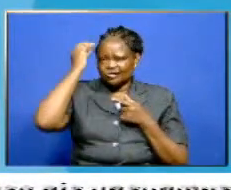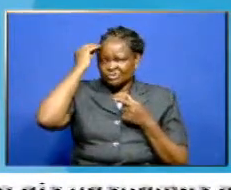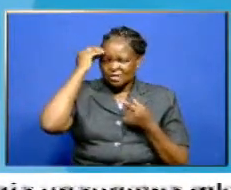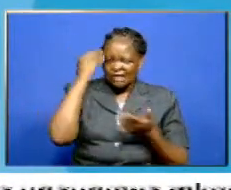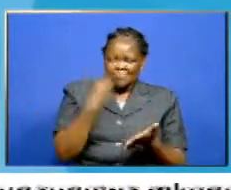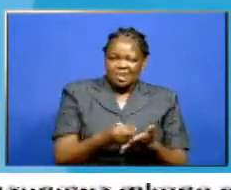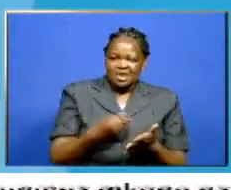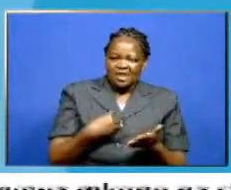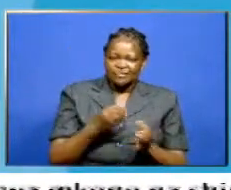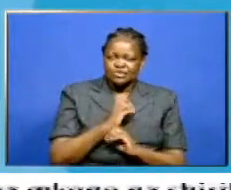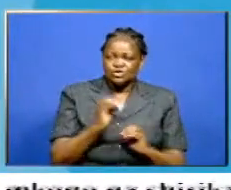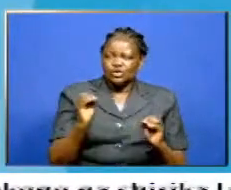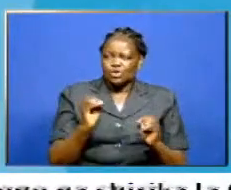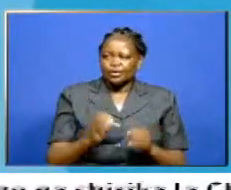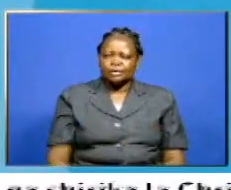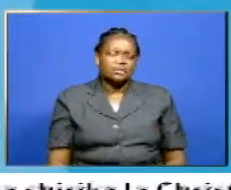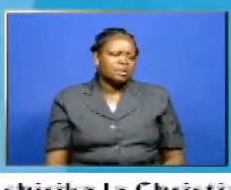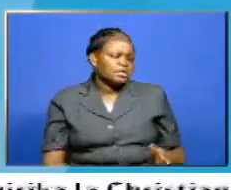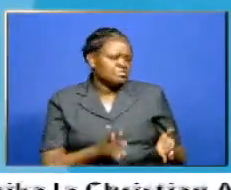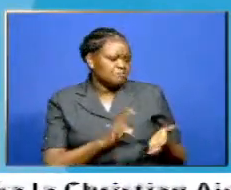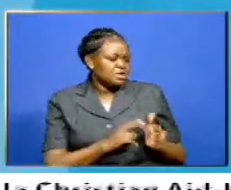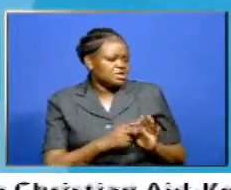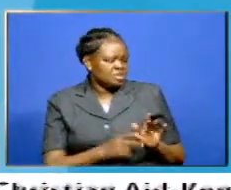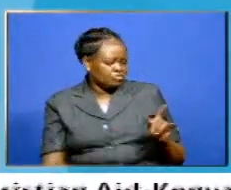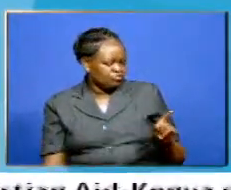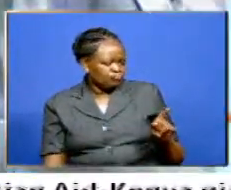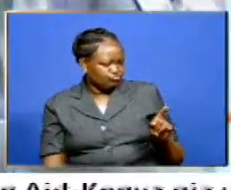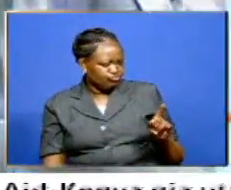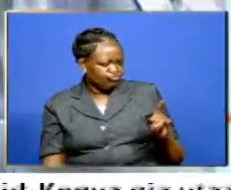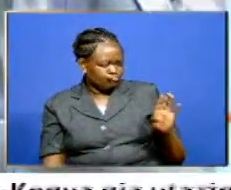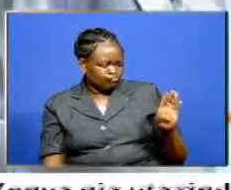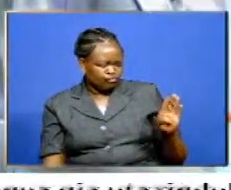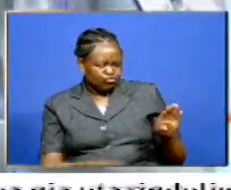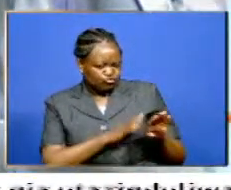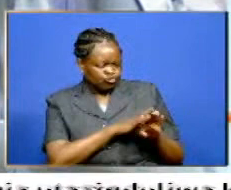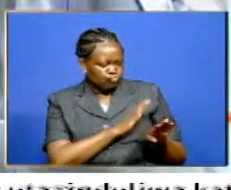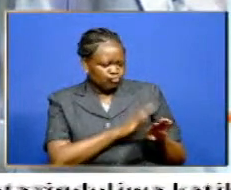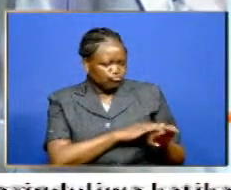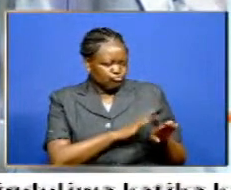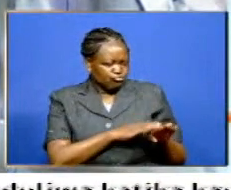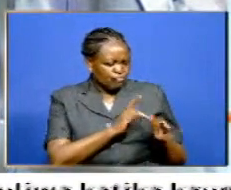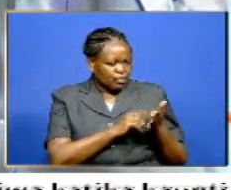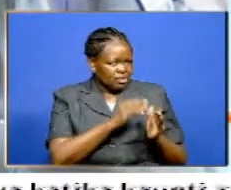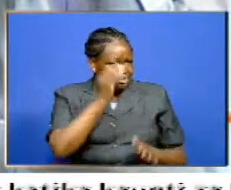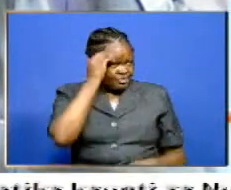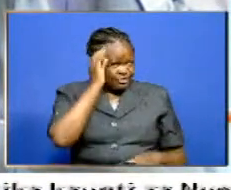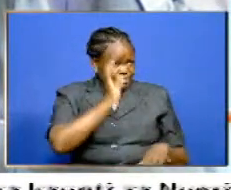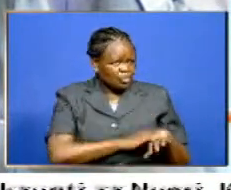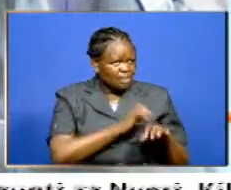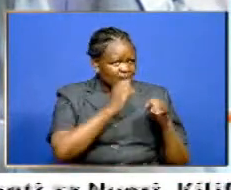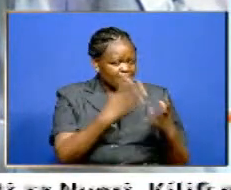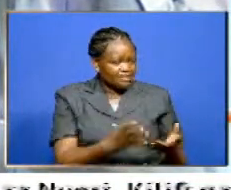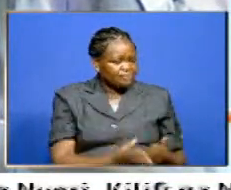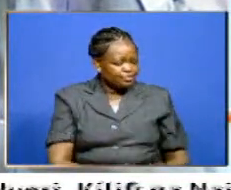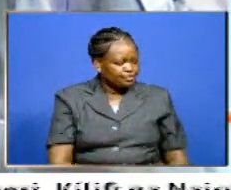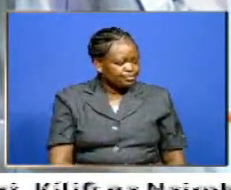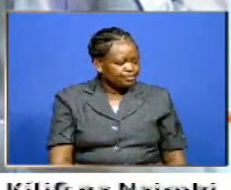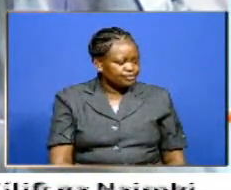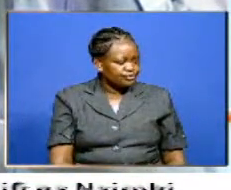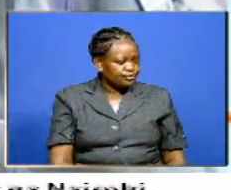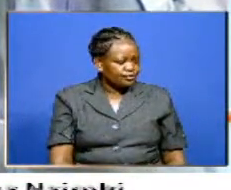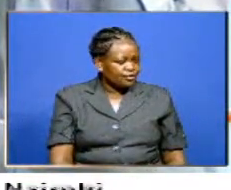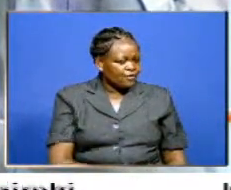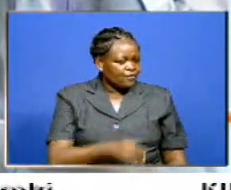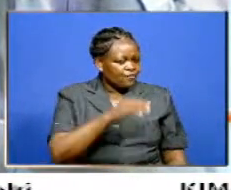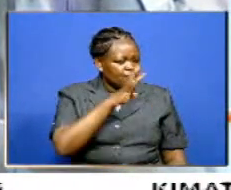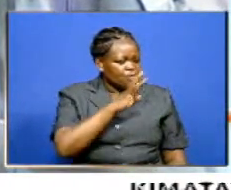hela. Kwa hivyo Brian, labda twende pole pole. Umesema mwanafunzi anapata takriban shilingi